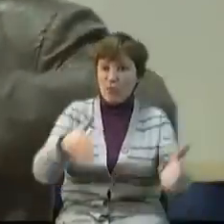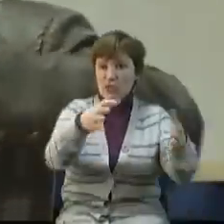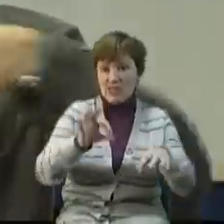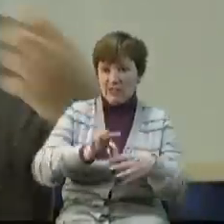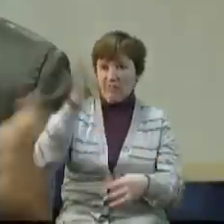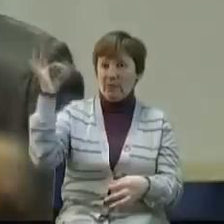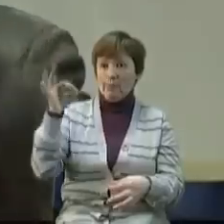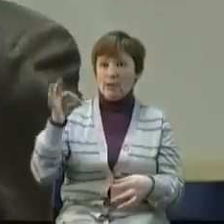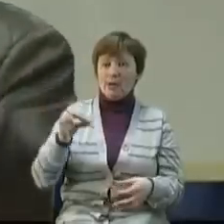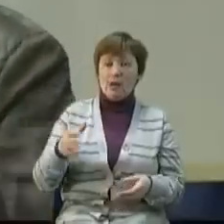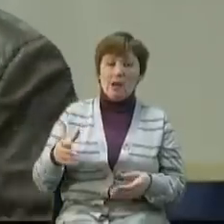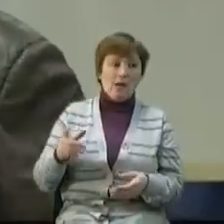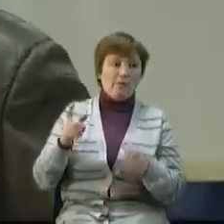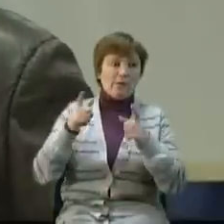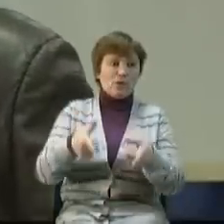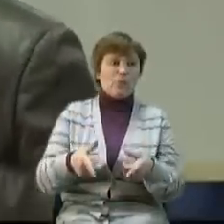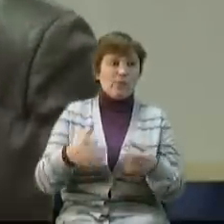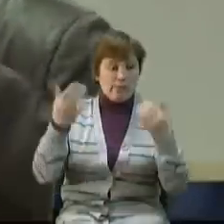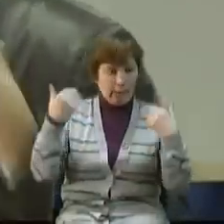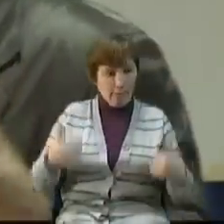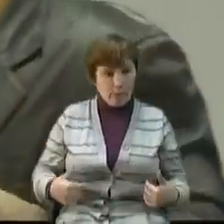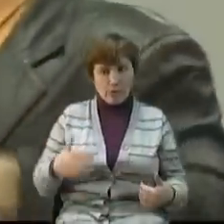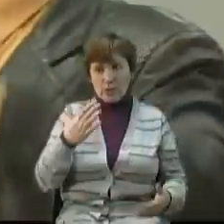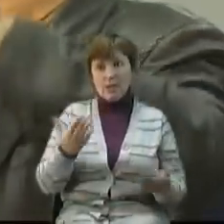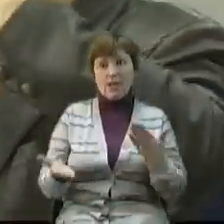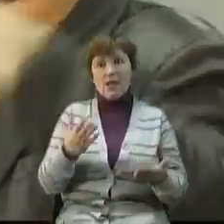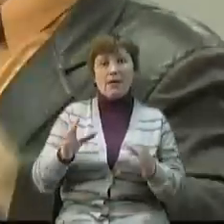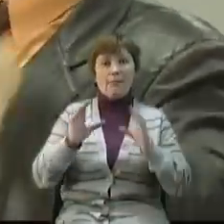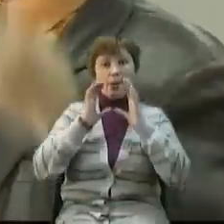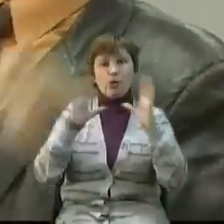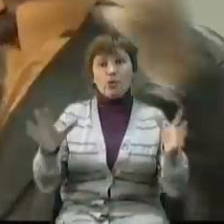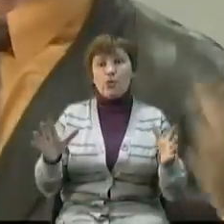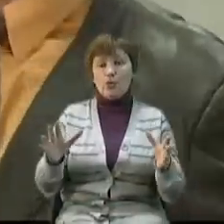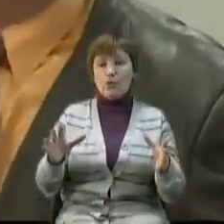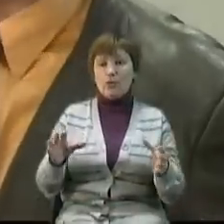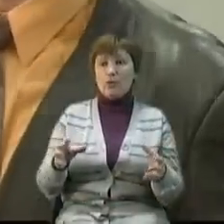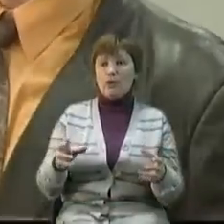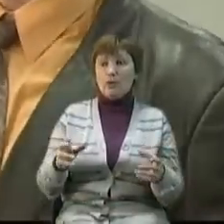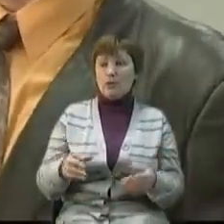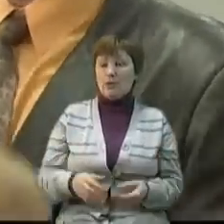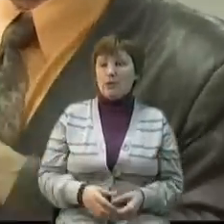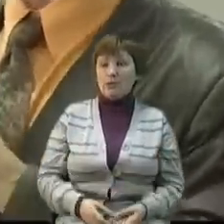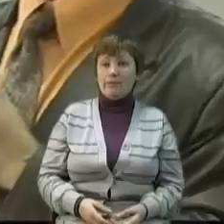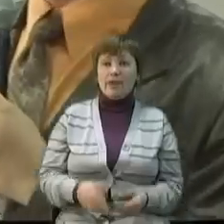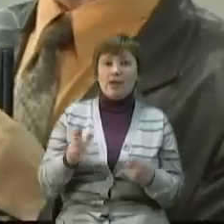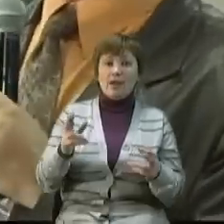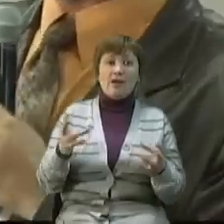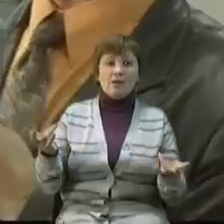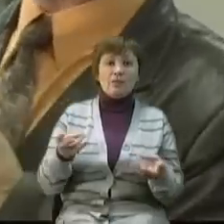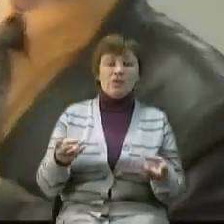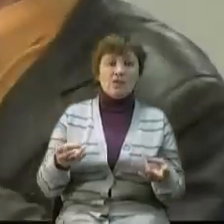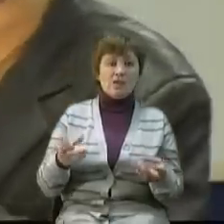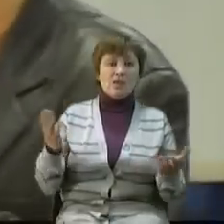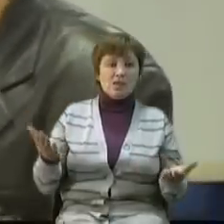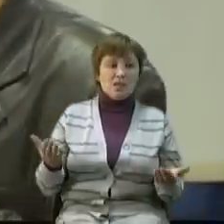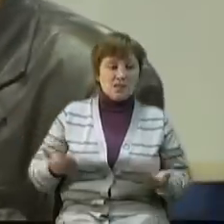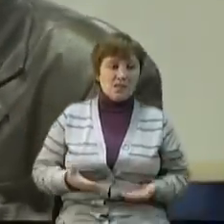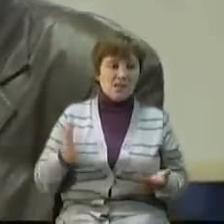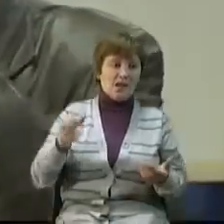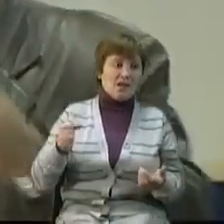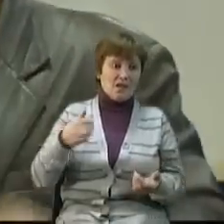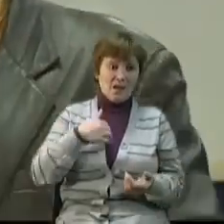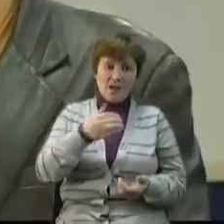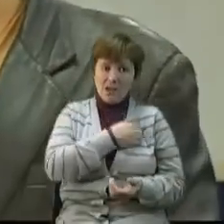вырвать из его сердца принцип. Принцип жить так, как хочу. А начать жить так, как Бог